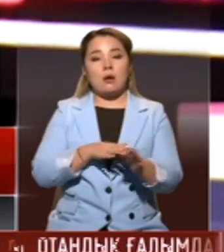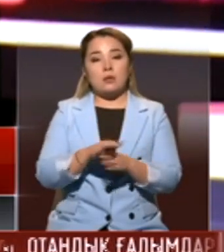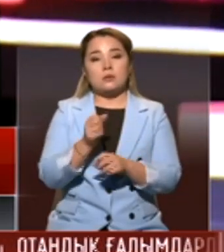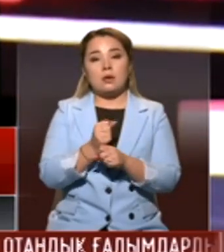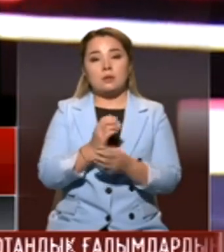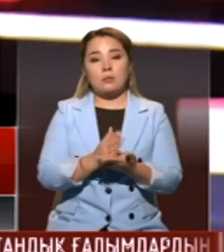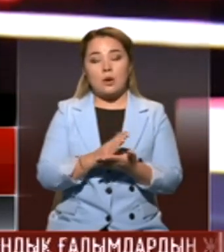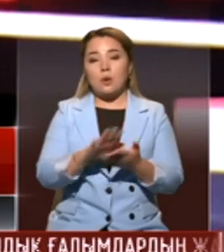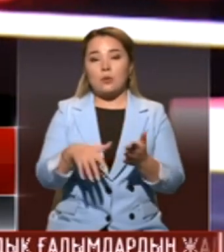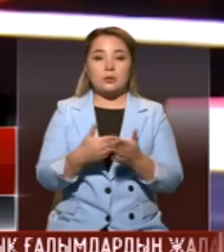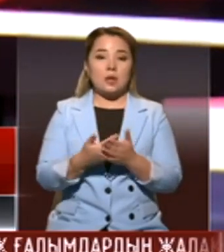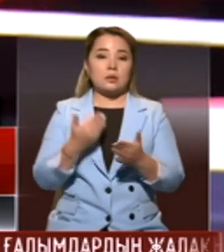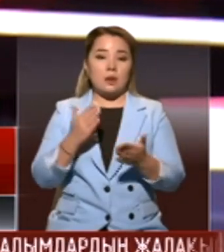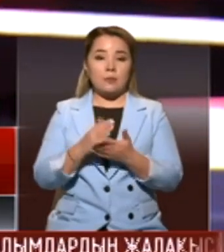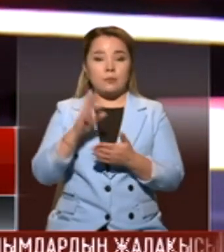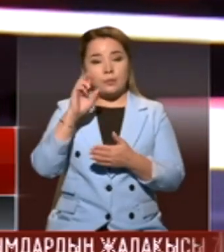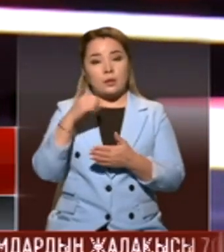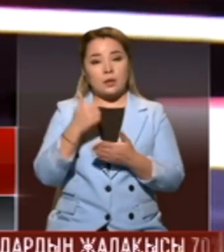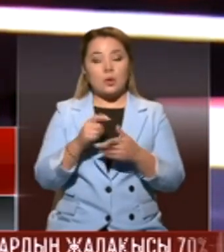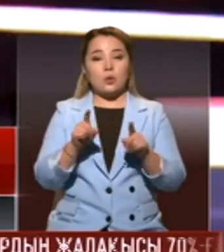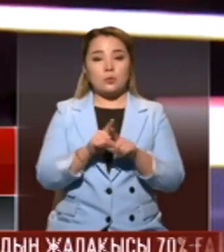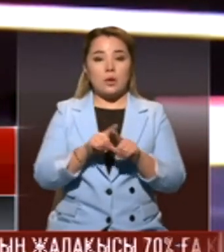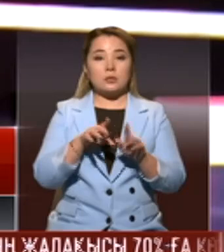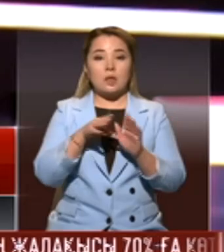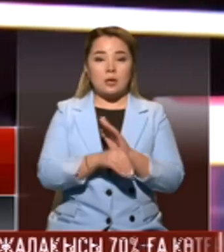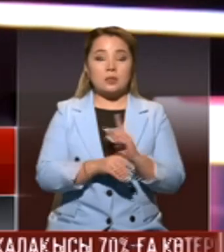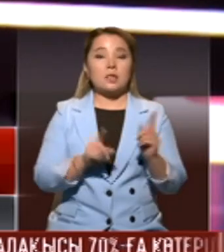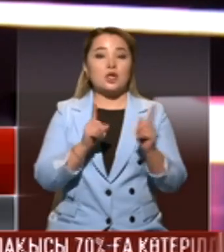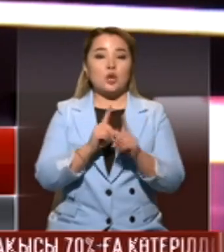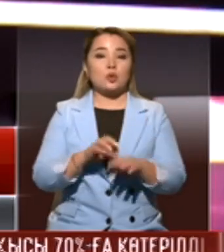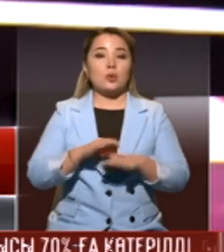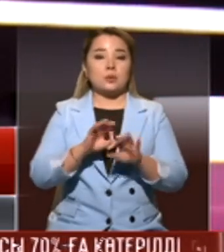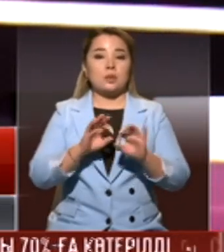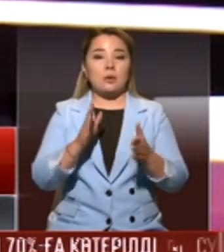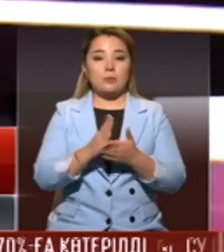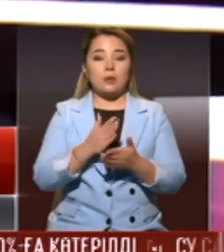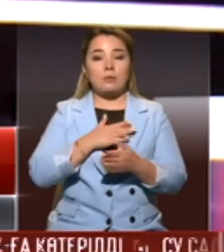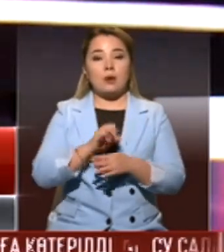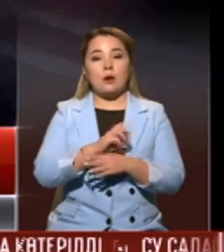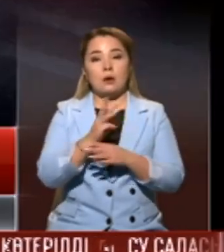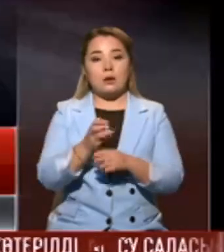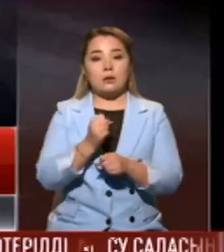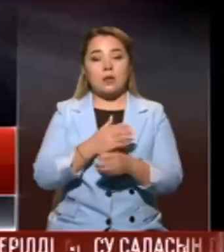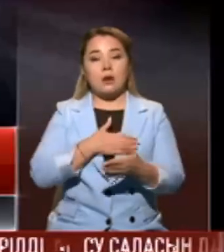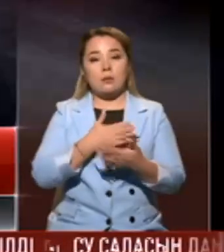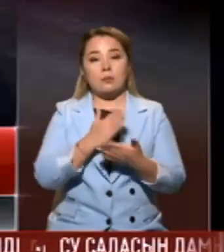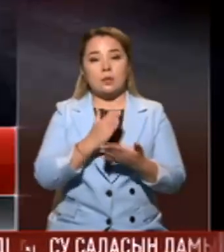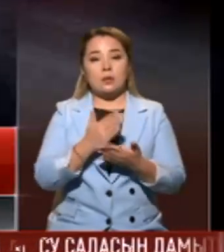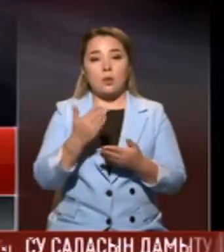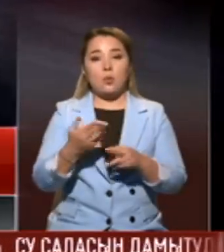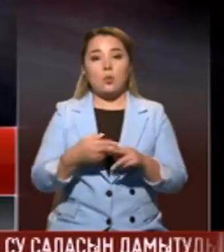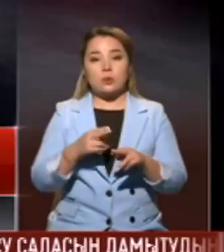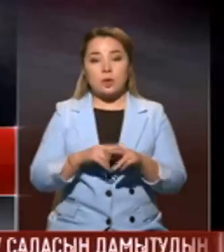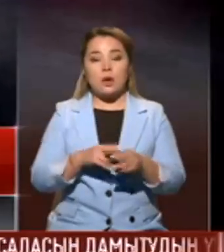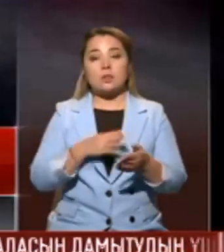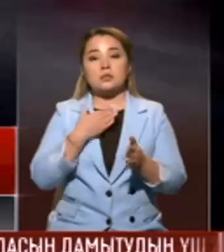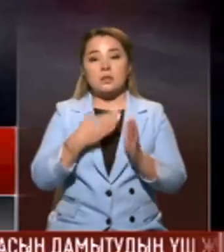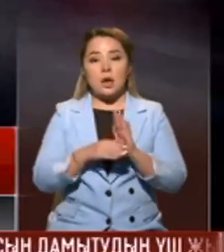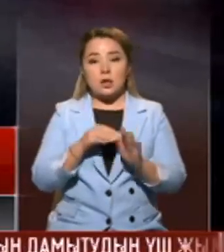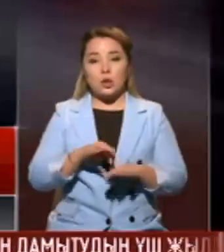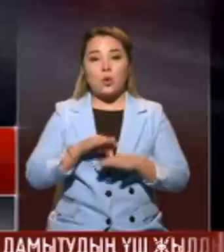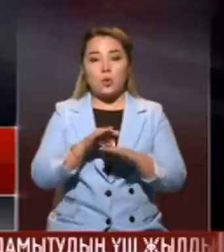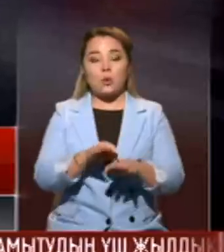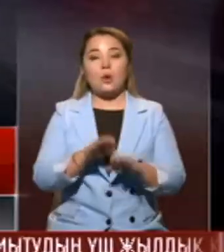Ол оған дейін қазір мемлекет басшысы бола тұрып өткенде кездесулерінде айтты ғой, мен қамтамасыз етуге атсалсам деп. Яғни осы сайлауды